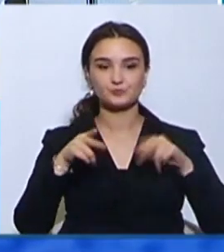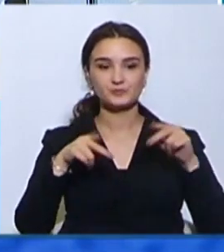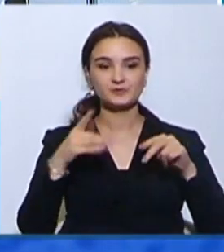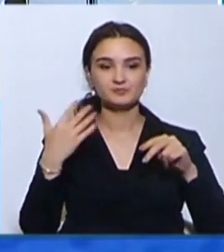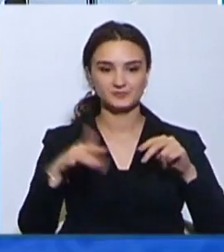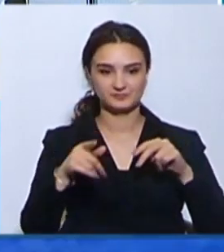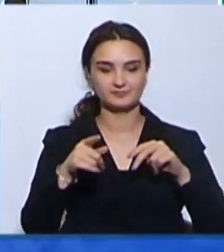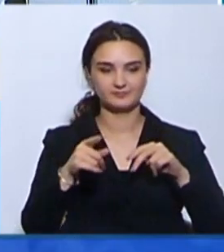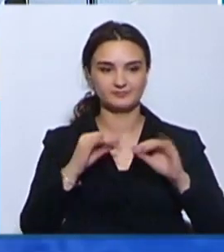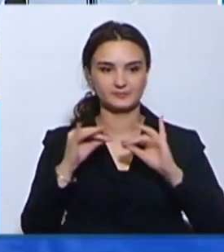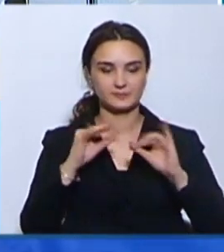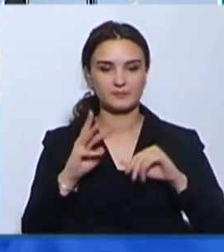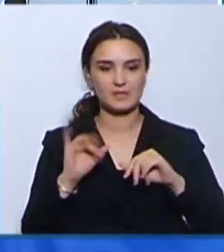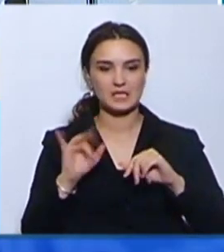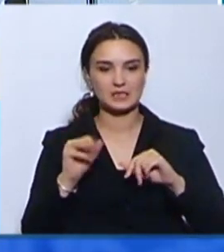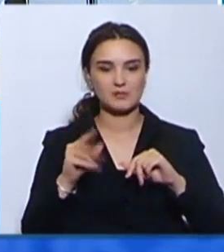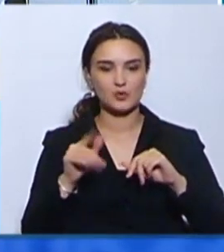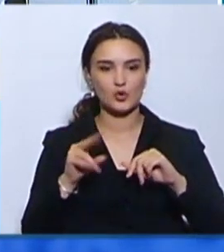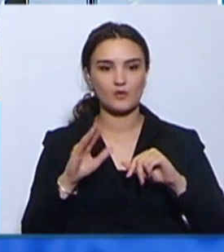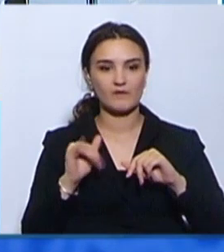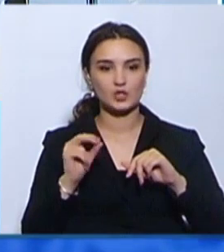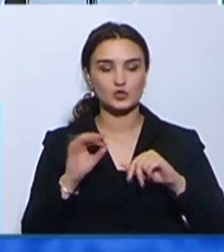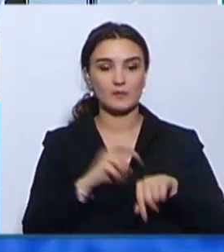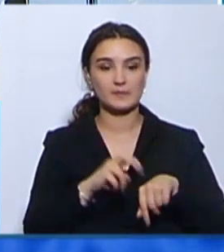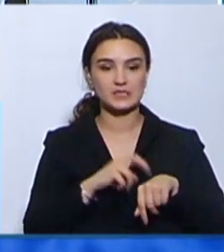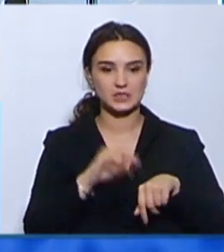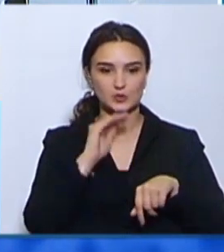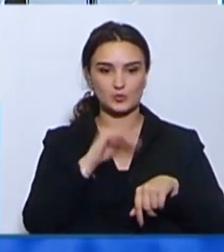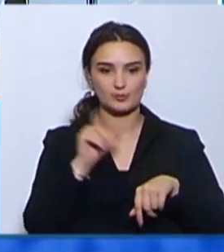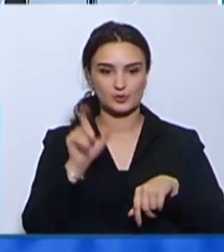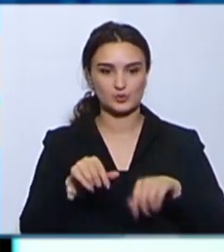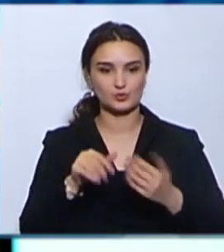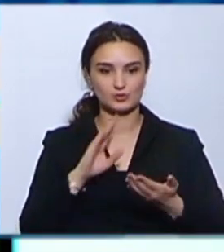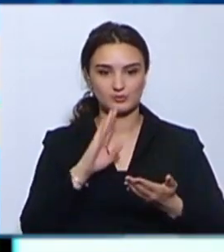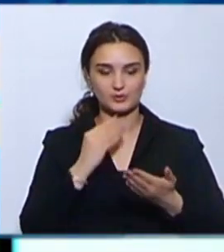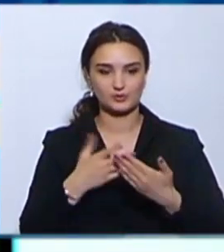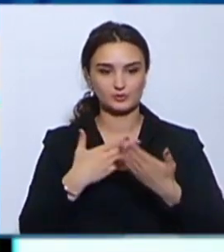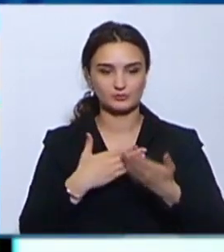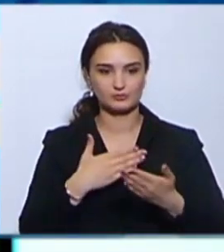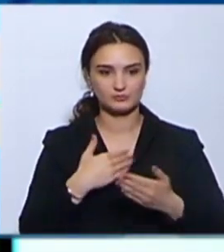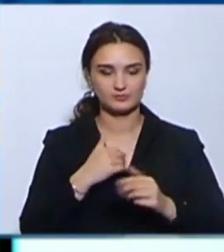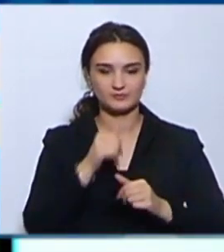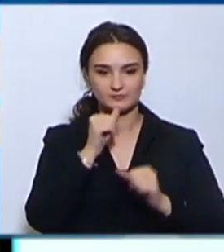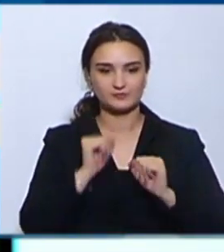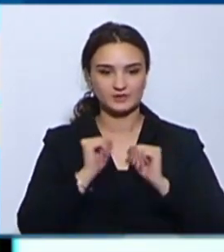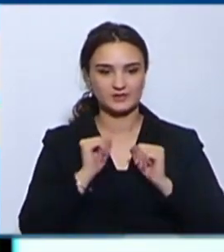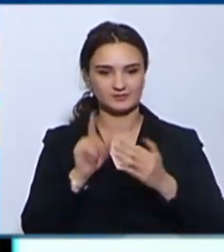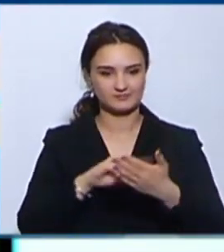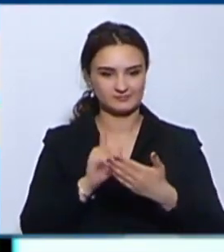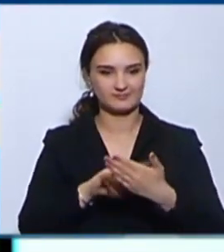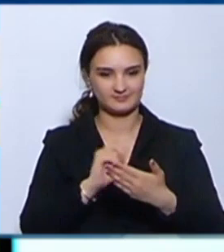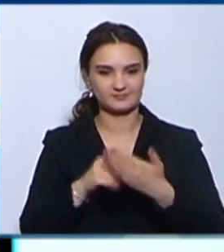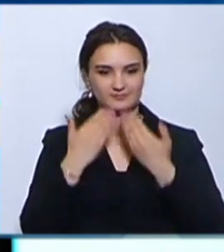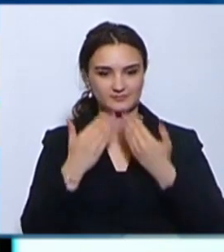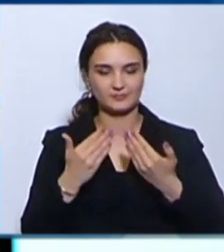გვერთვებოდი. მარიამ გოლოვაჩოვა, ოფთალმოლოგი, მედიცინის დოქტორი გვერთვებოდა გადაცემაში და ცადეთ ამესო ყველა ის კითხვა,